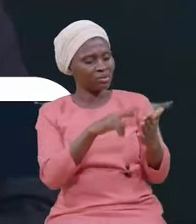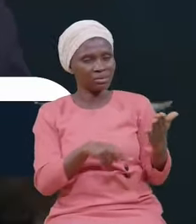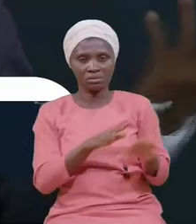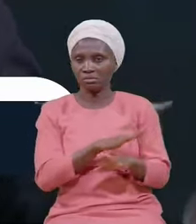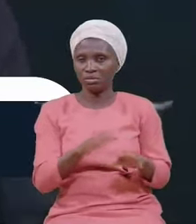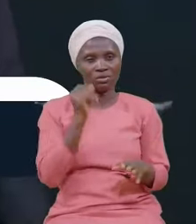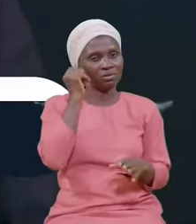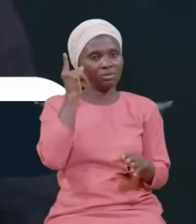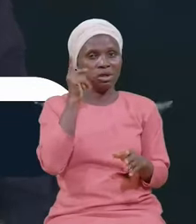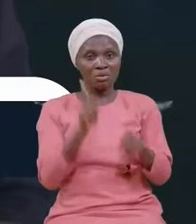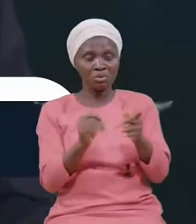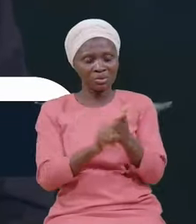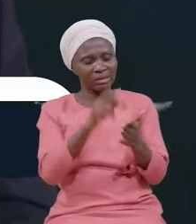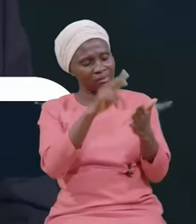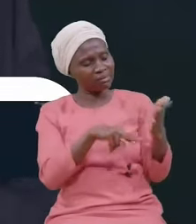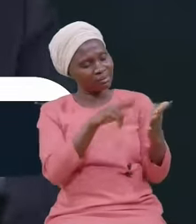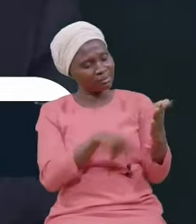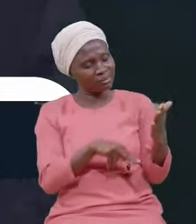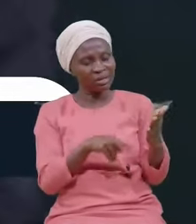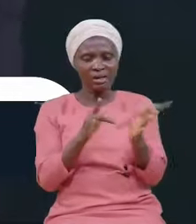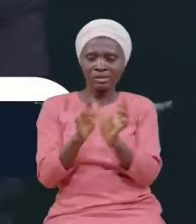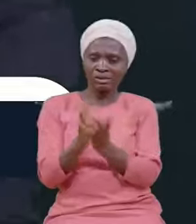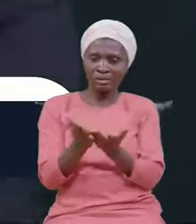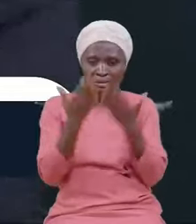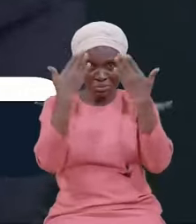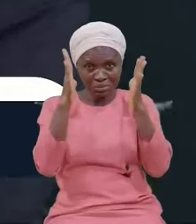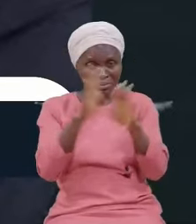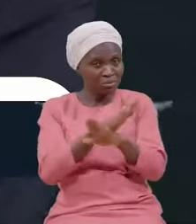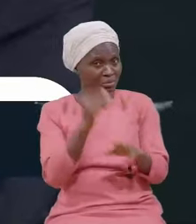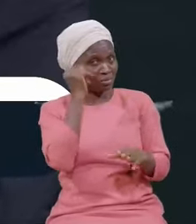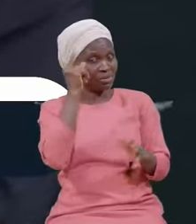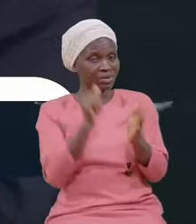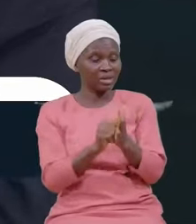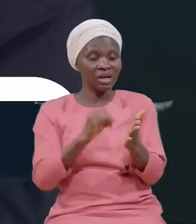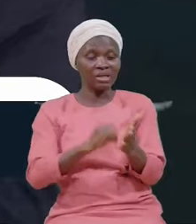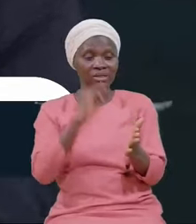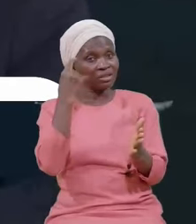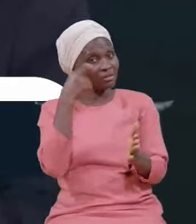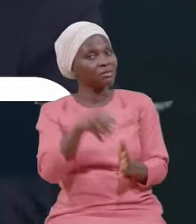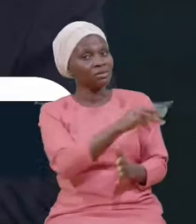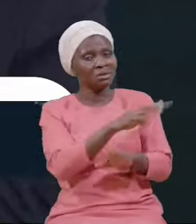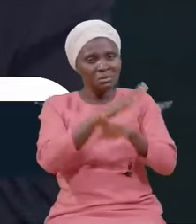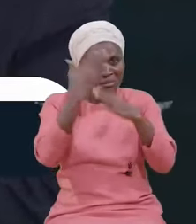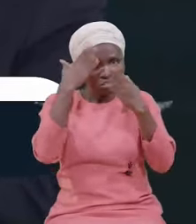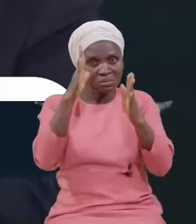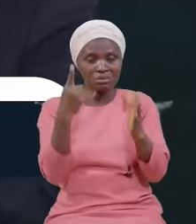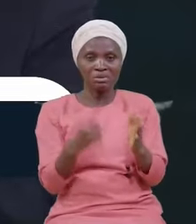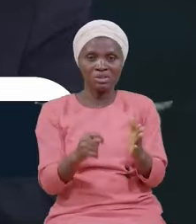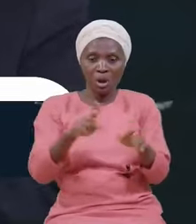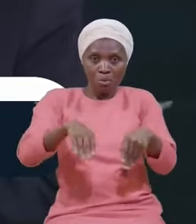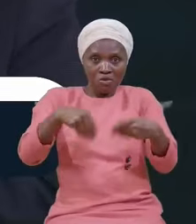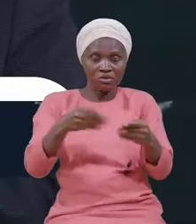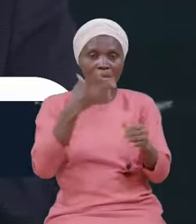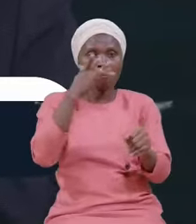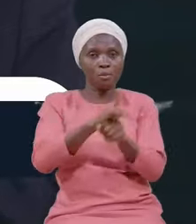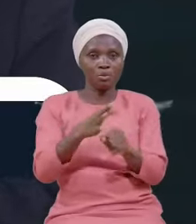ne voient rien spirituellement, ceux qui parcourent les Écritures et qui ne comprennent même pas que c'est pour eux